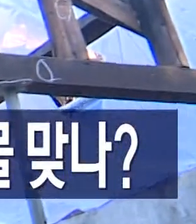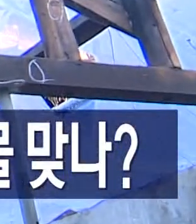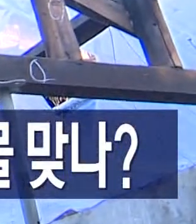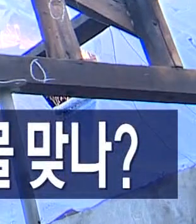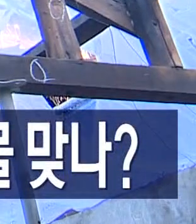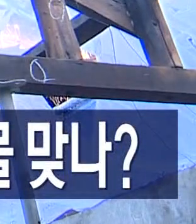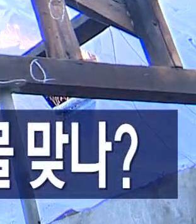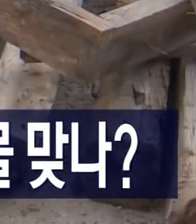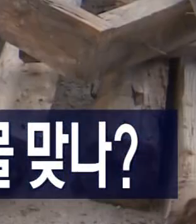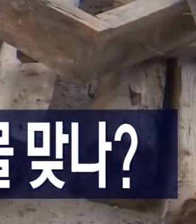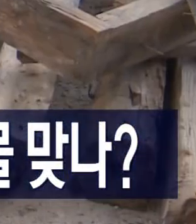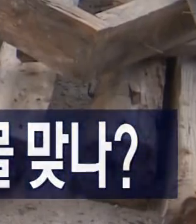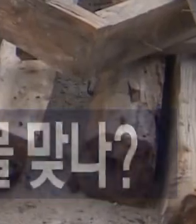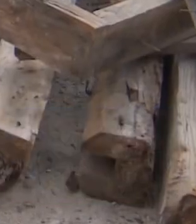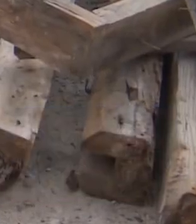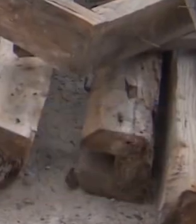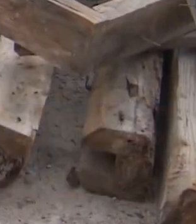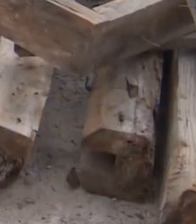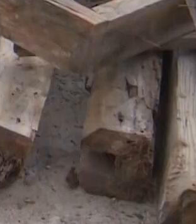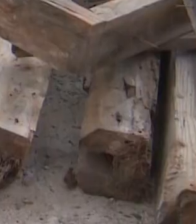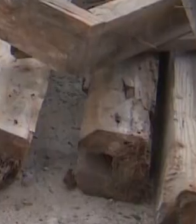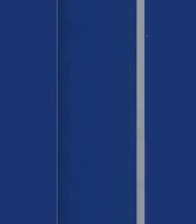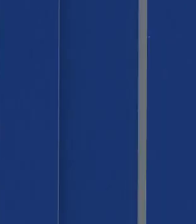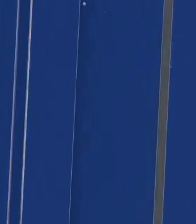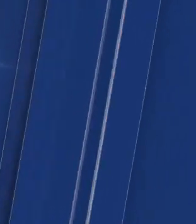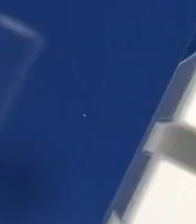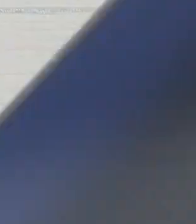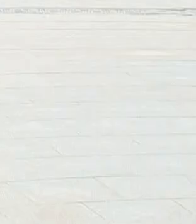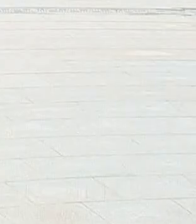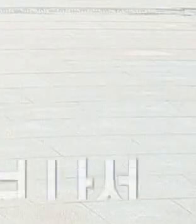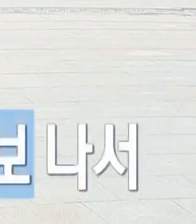자체를 보면 활용 가치가 있는지 의문이 일고 있습니다.